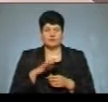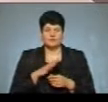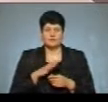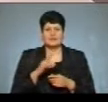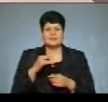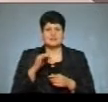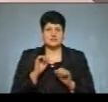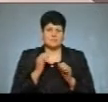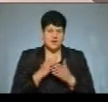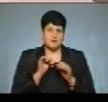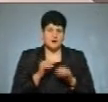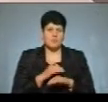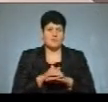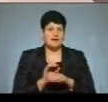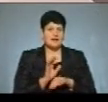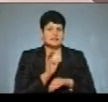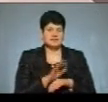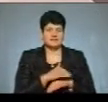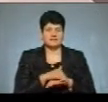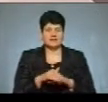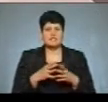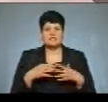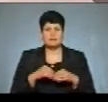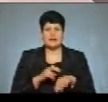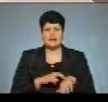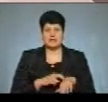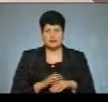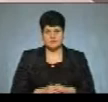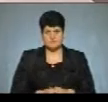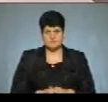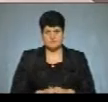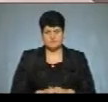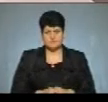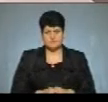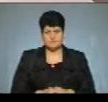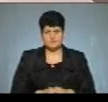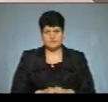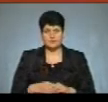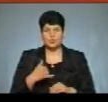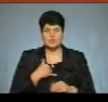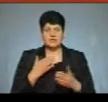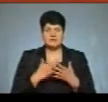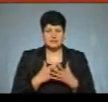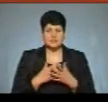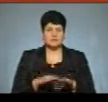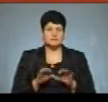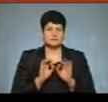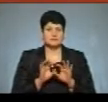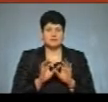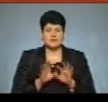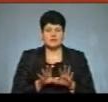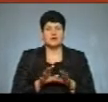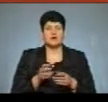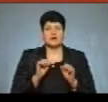має право переадресувати виклик до сімейного лікаря. В нас є також коментар Романа Ланського, керівника